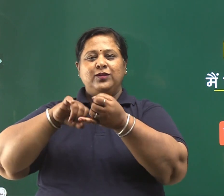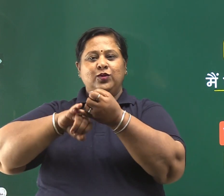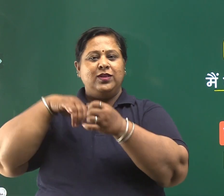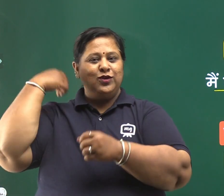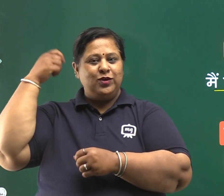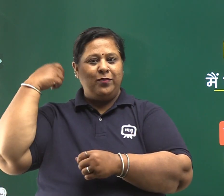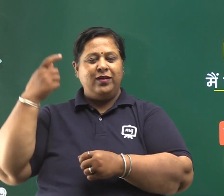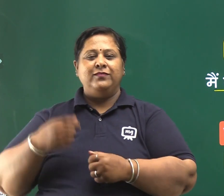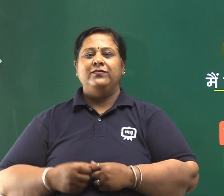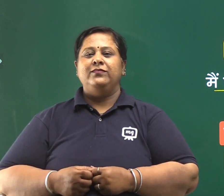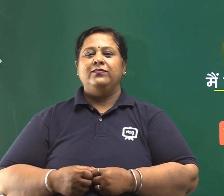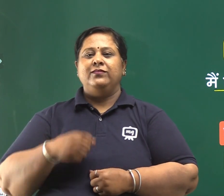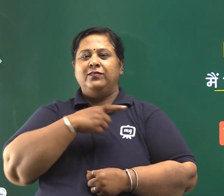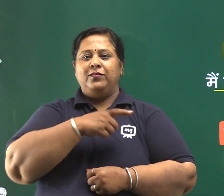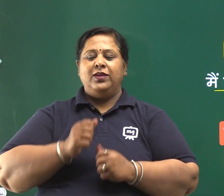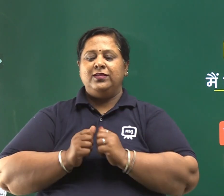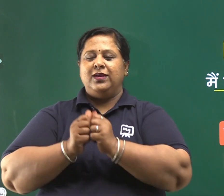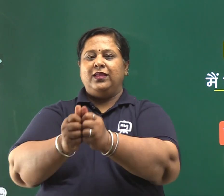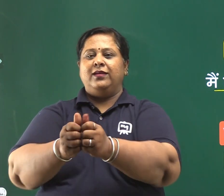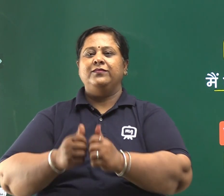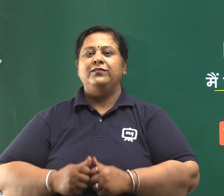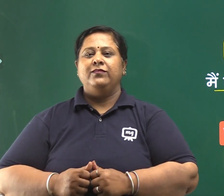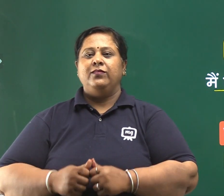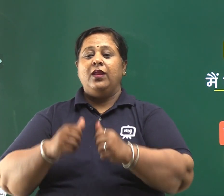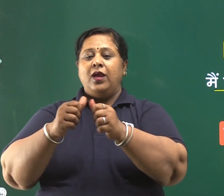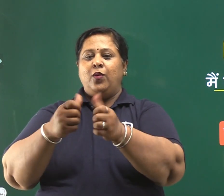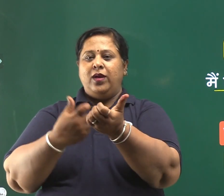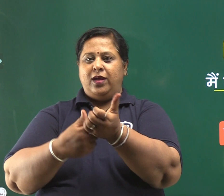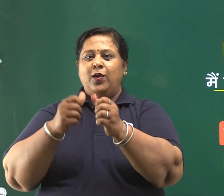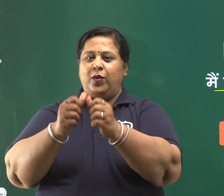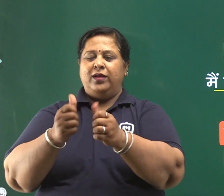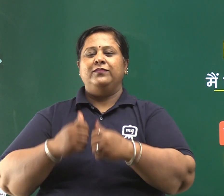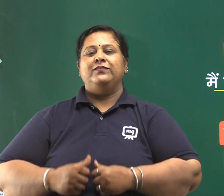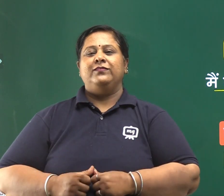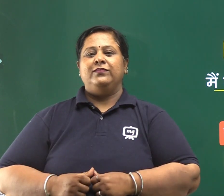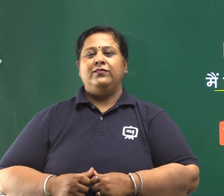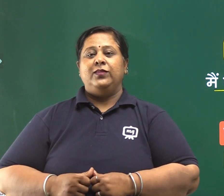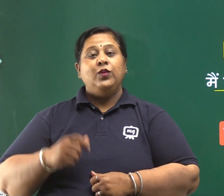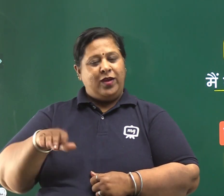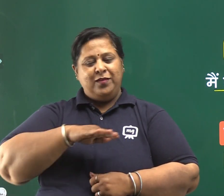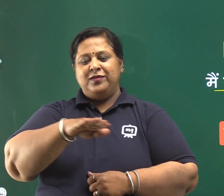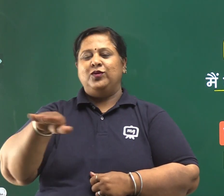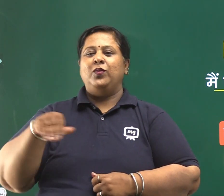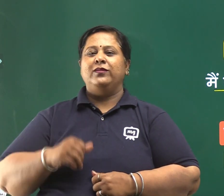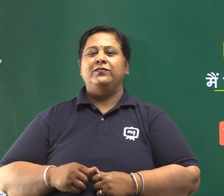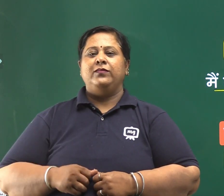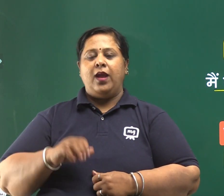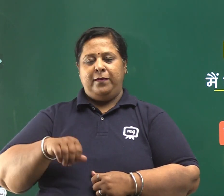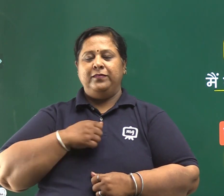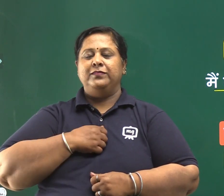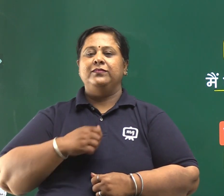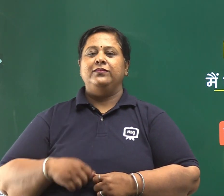शर्मा और मेरे साथ हैं अरुणा अरोड़ा। तो आइए बच्चों,